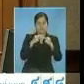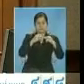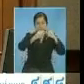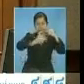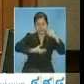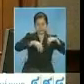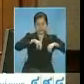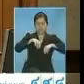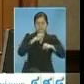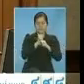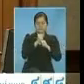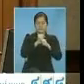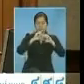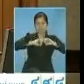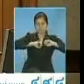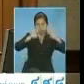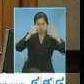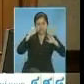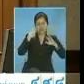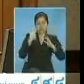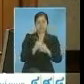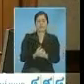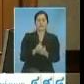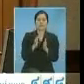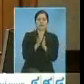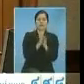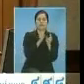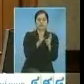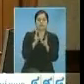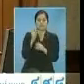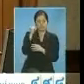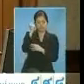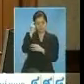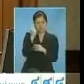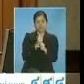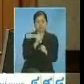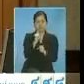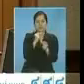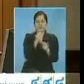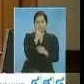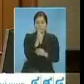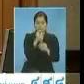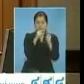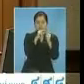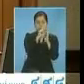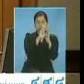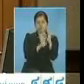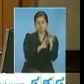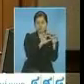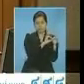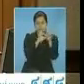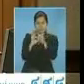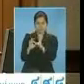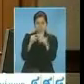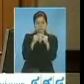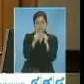ในการลงทุนที่ชัดเจนมากขึ้นรวมถึงแนวคิดในการลงทุนนี้ต้องเป็นการมองระบบของการเชื่อมโยงการ